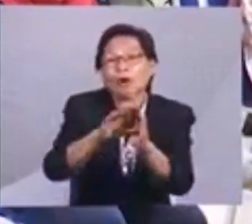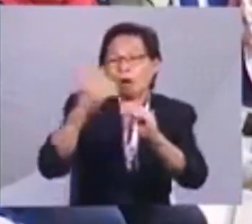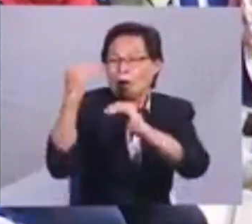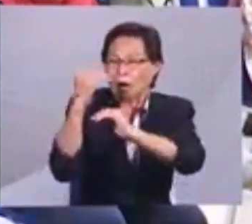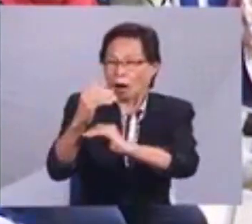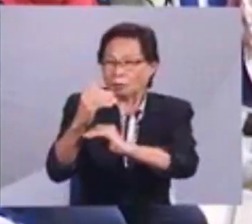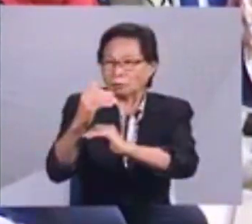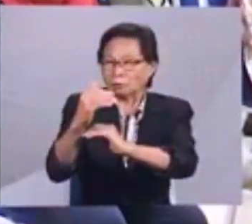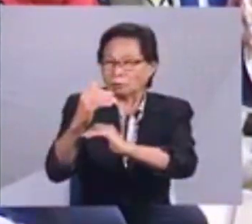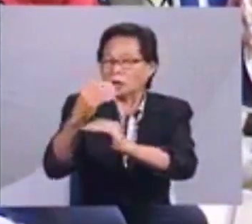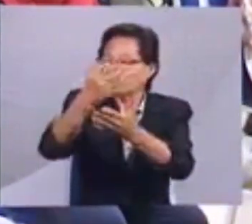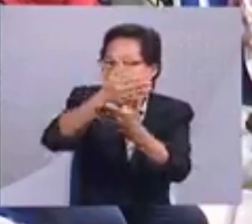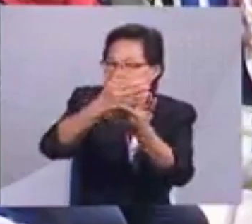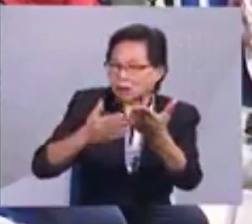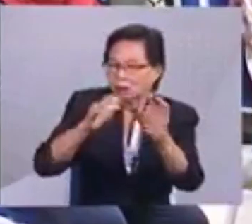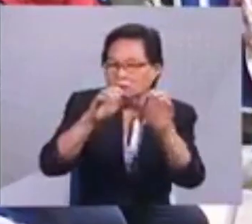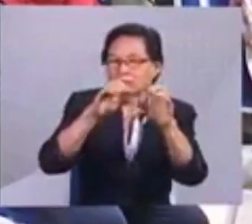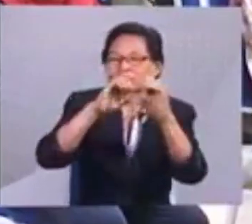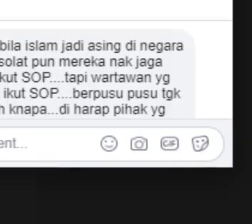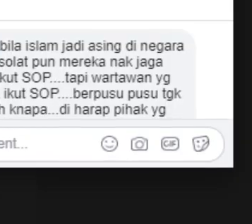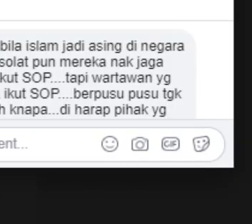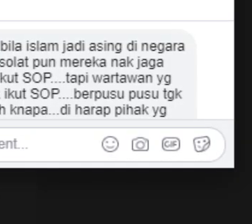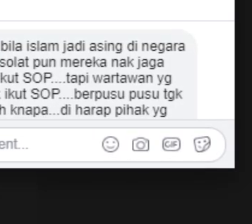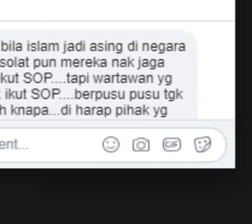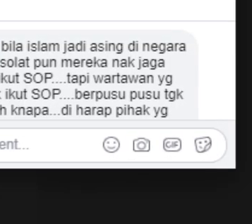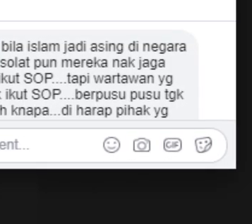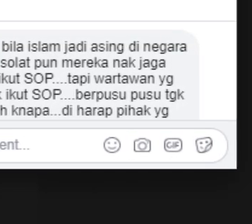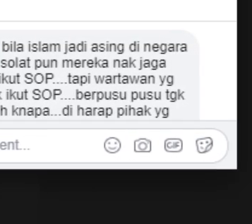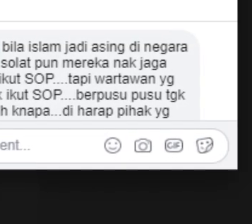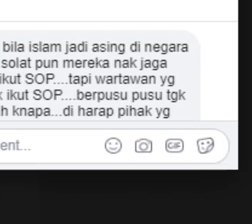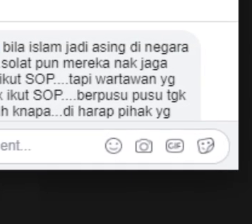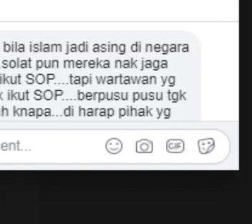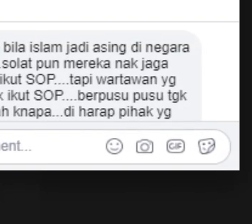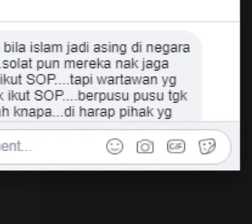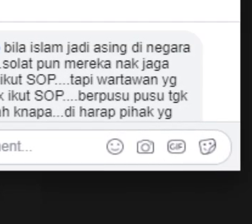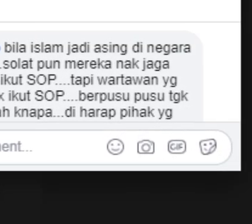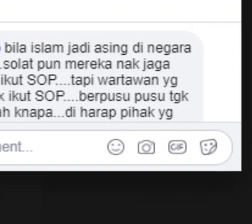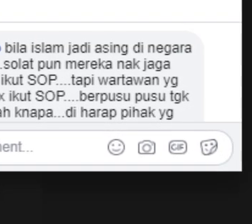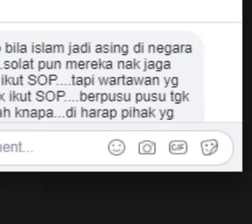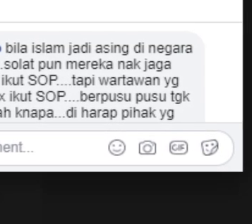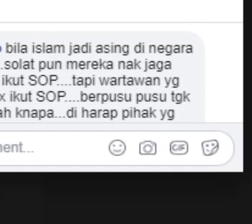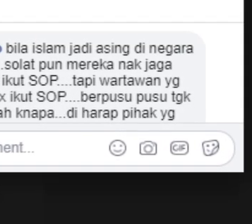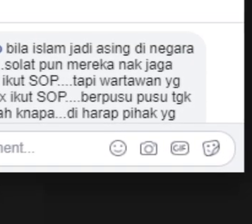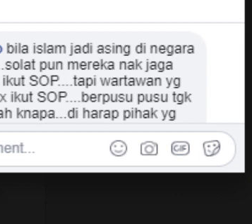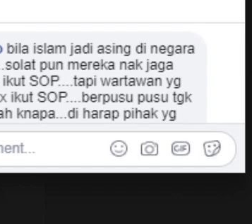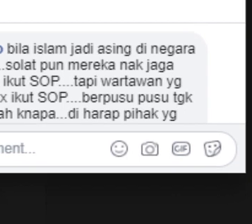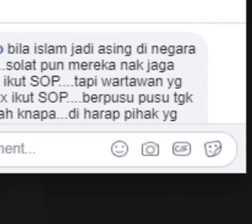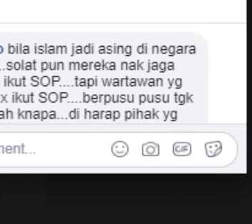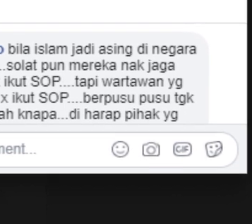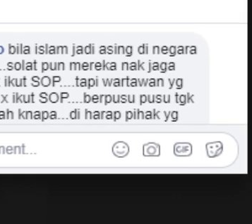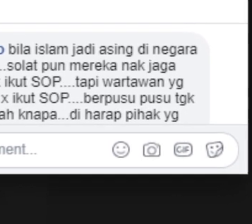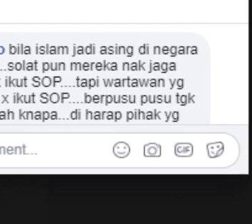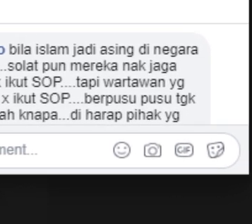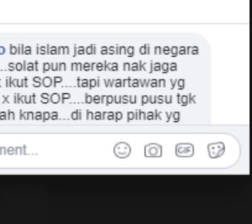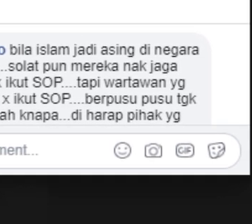menghadkan liputan kepada setengah organisasi media saja bagi mengelakkan terlalu ramai yang hadir, atau penganjur menetapkan ruang